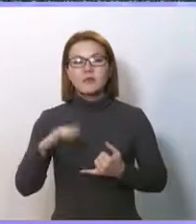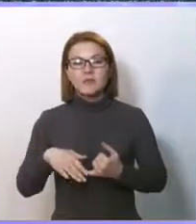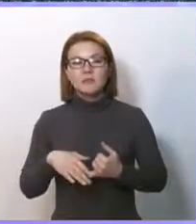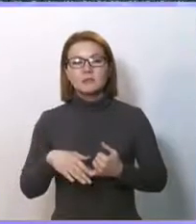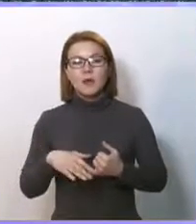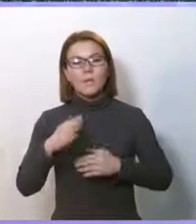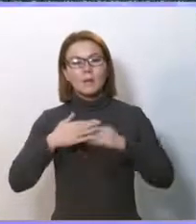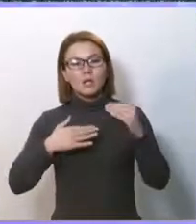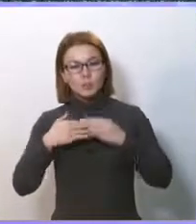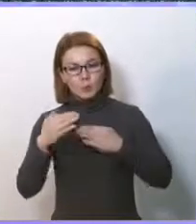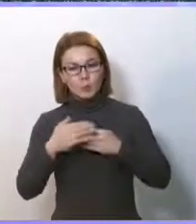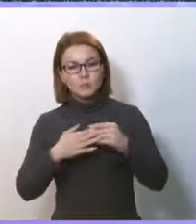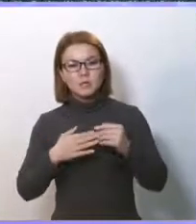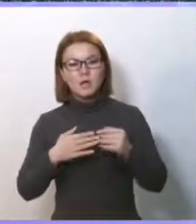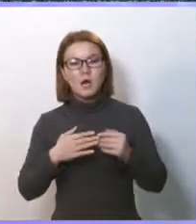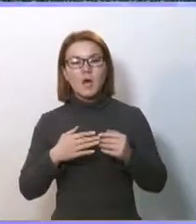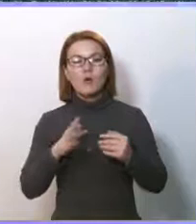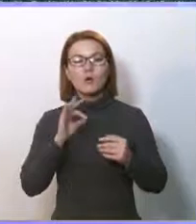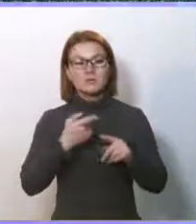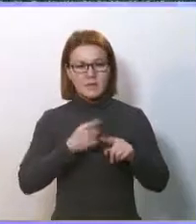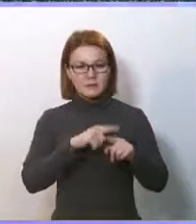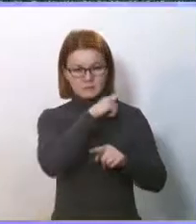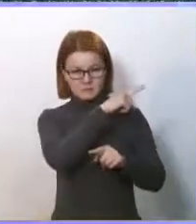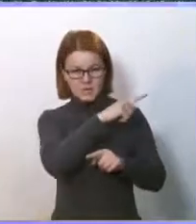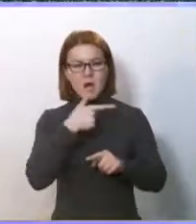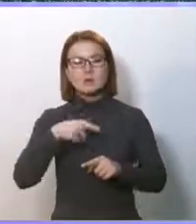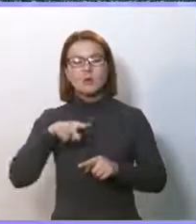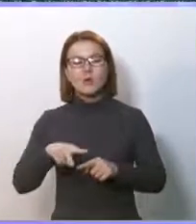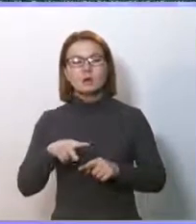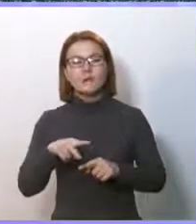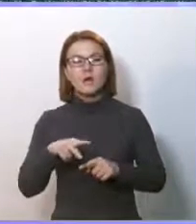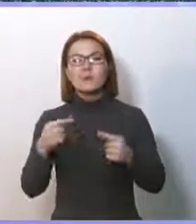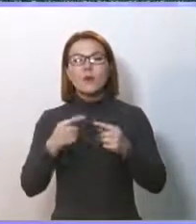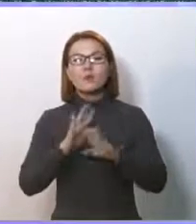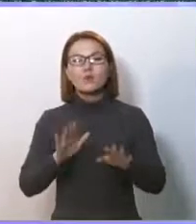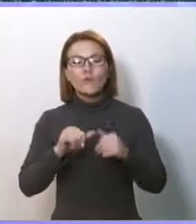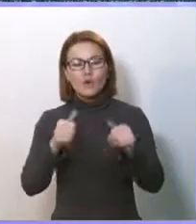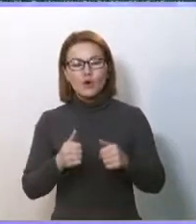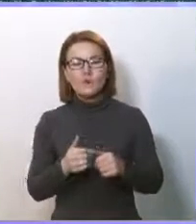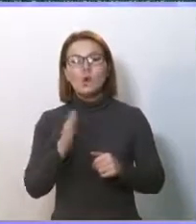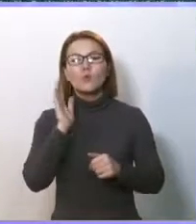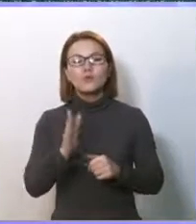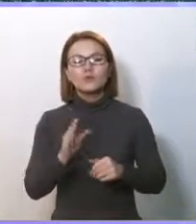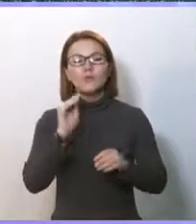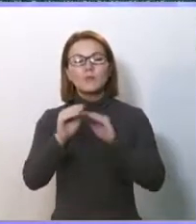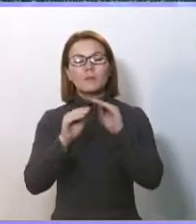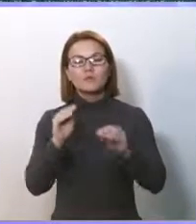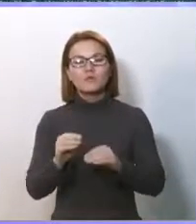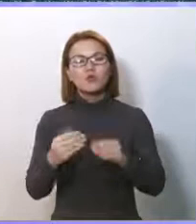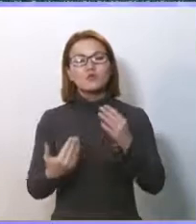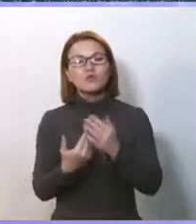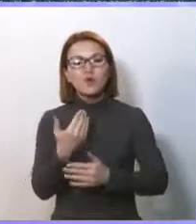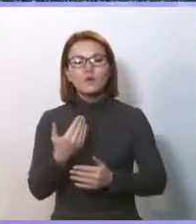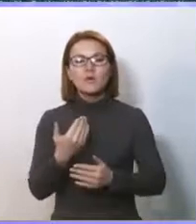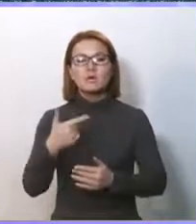давайте попрактикуемся. От данных глаголов в неопределенной форме будем образовывать